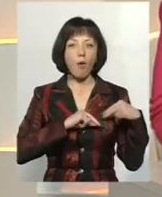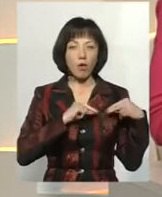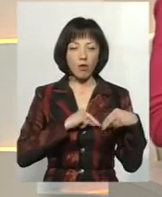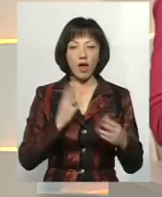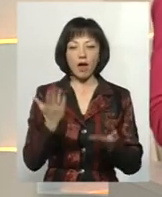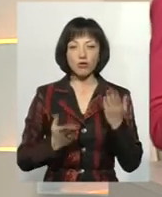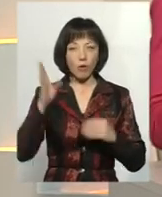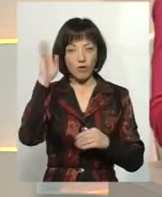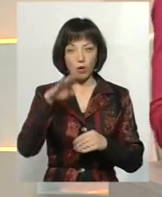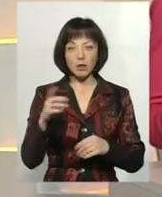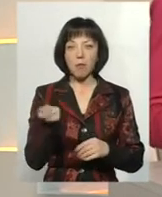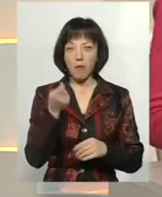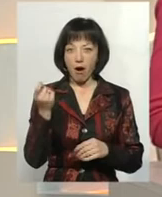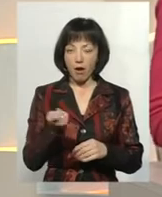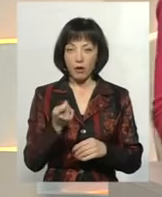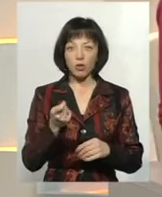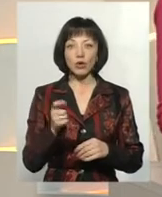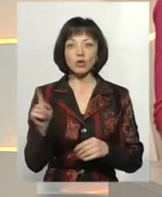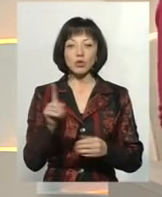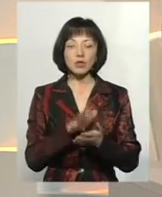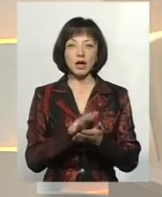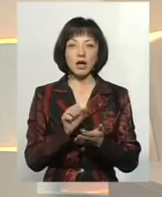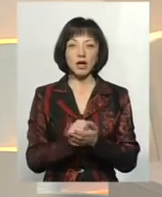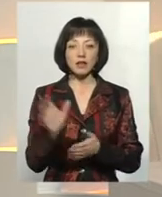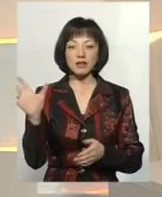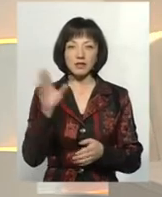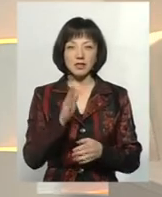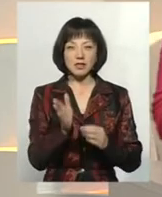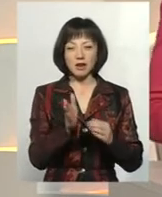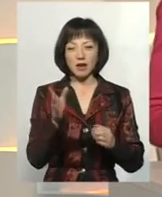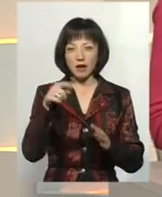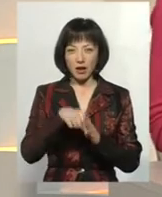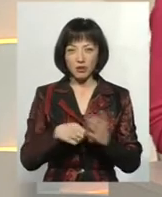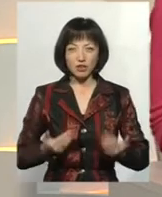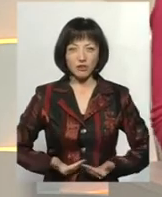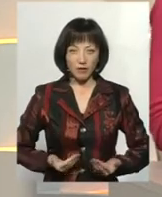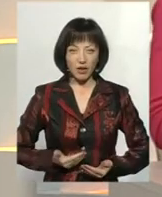буде мало, то загине вся органіка в річці, річка тоді не зможе